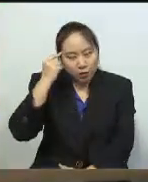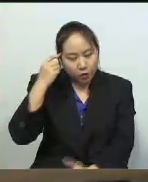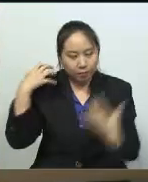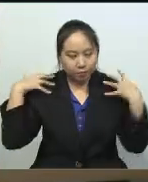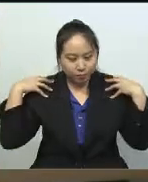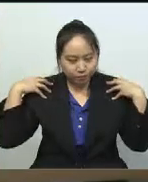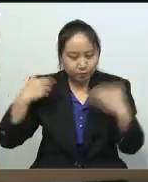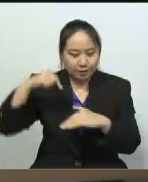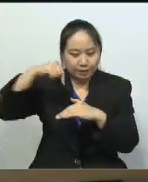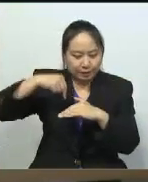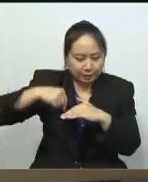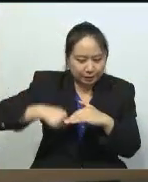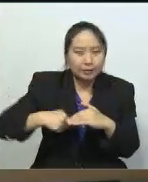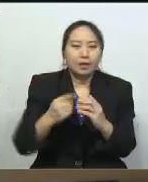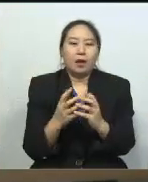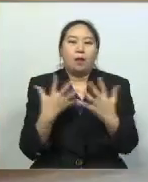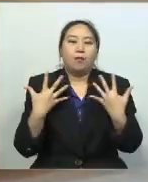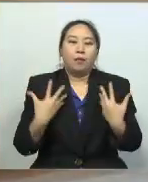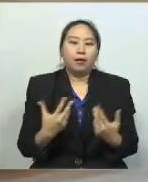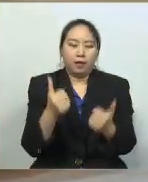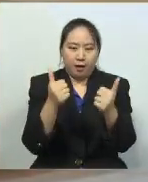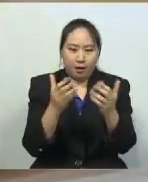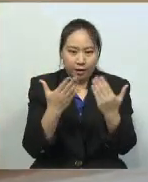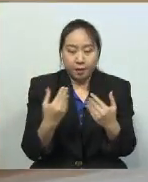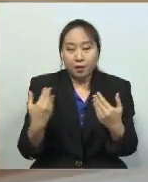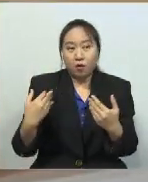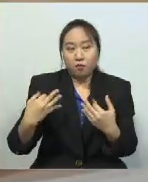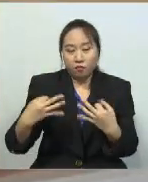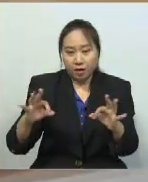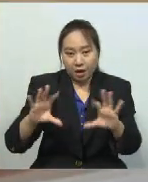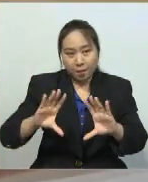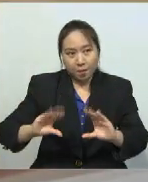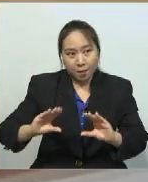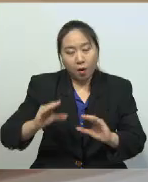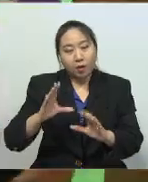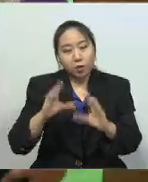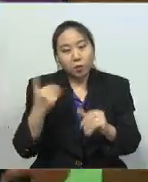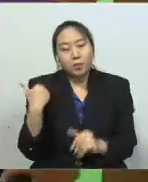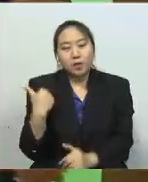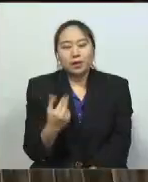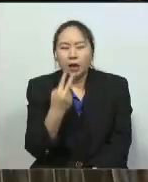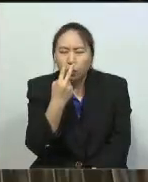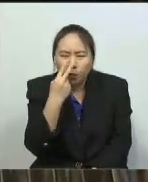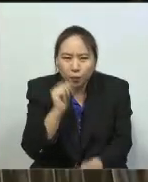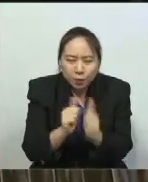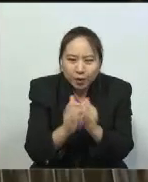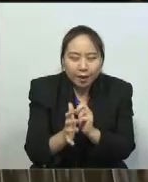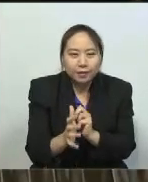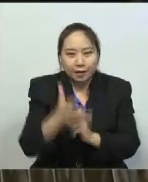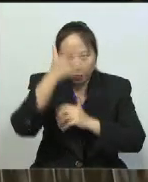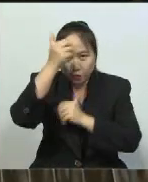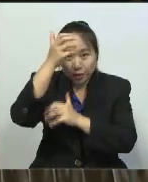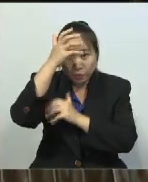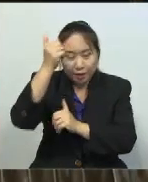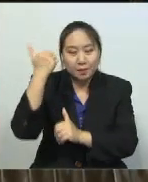ายเส้นได้นะ ใช่แล้วนี่มีอะไรเนี่ยรับฟรีหมอนอิงนุ่มเหรอเมื่อสักครู่นี้นะละอ่านไม่ทันนะแต่น่าสน